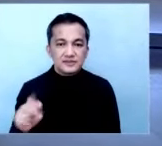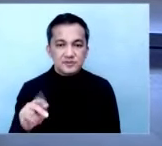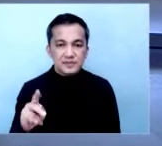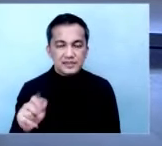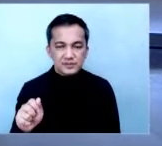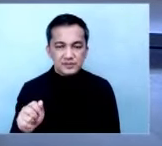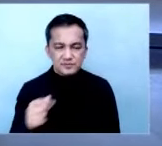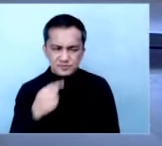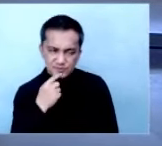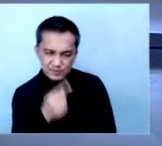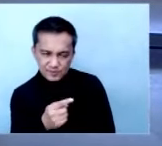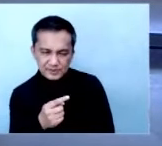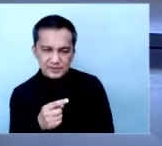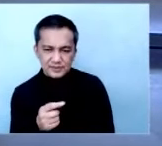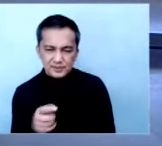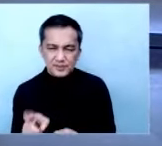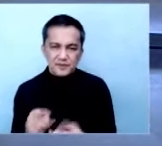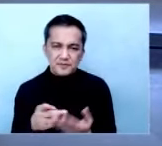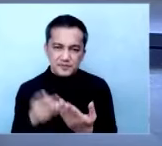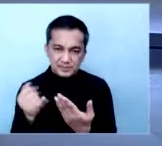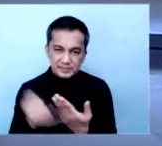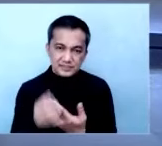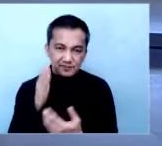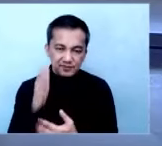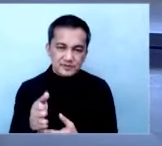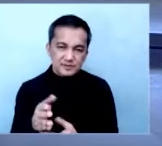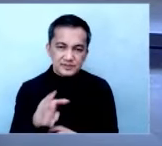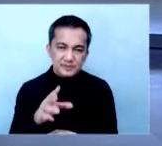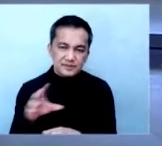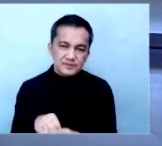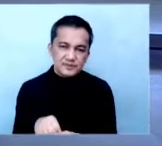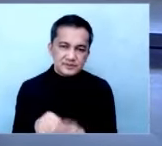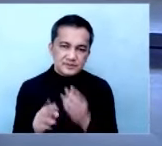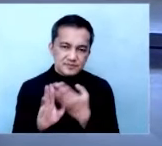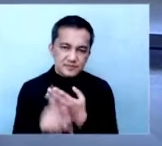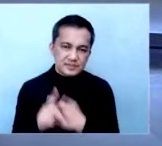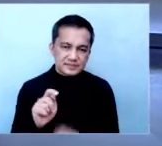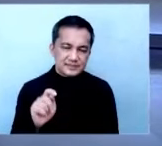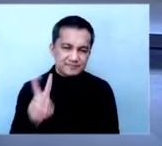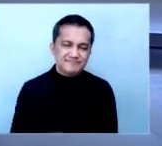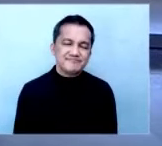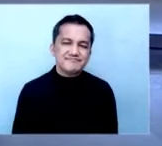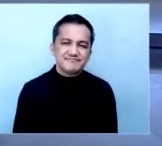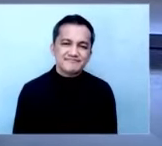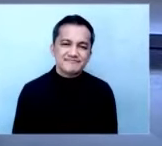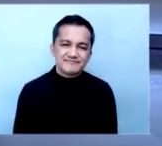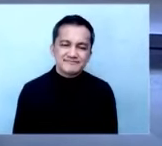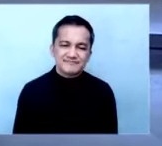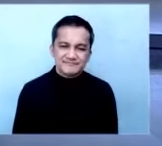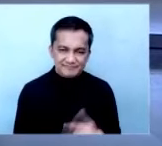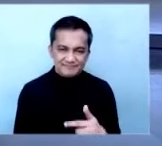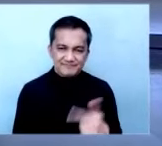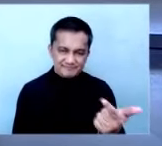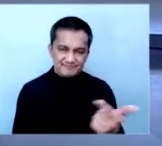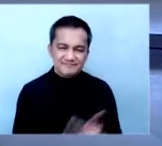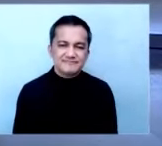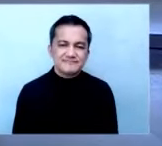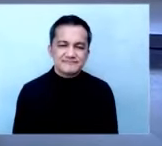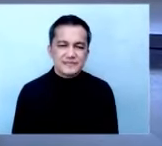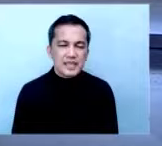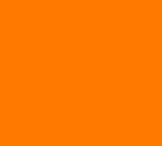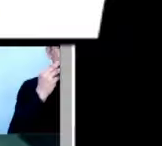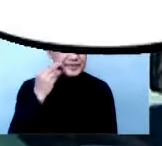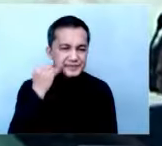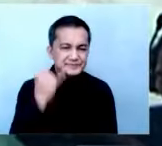nagpahapyaw ng mga nakalinya niyang proyekto kabilang ang pagbabalik-telebisyon. Nasa Frontline ang balitang yan, si MJ